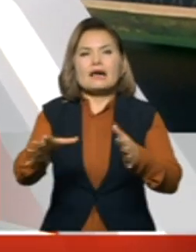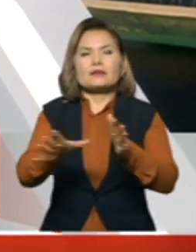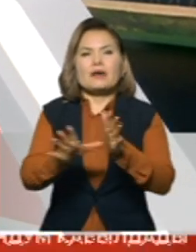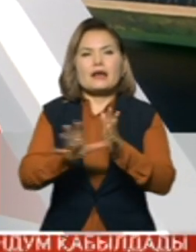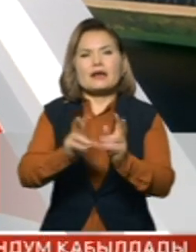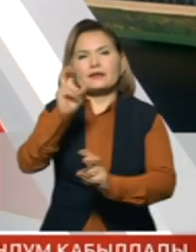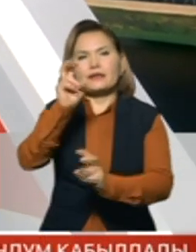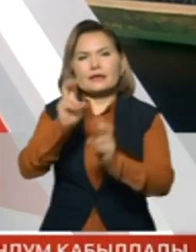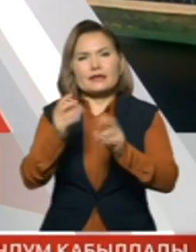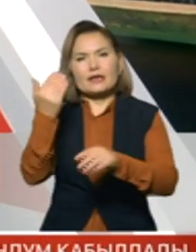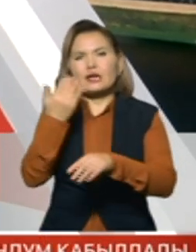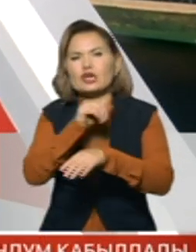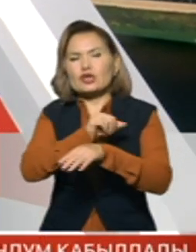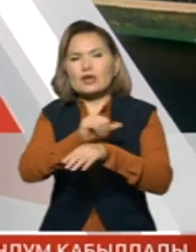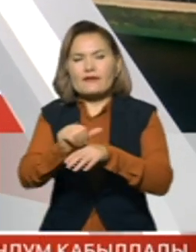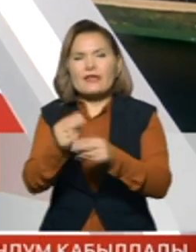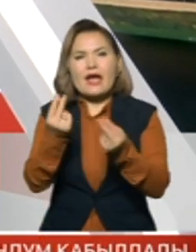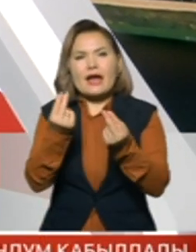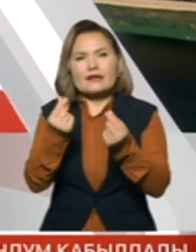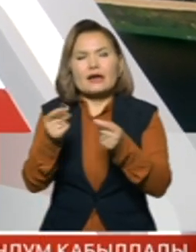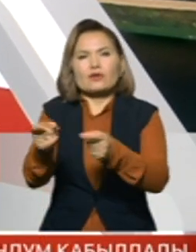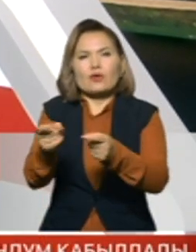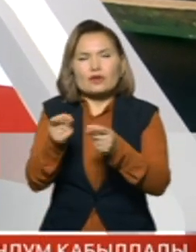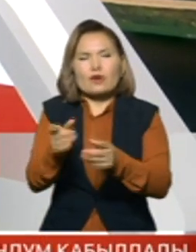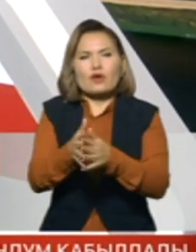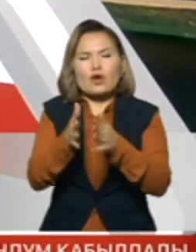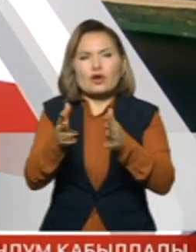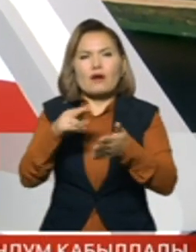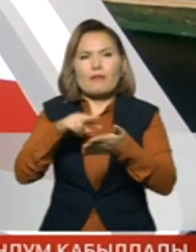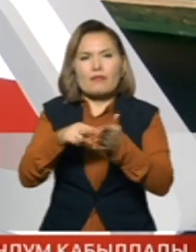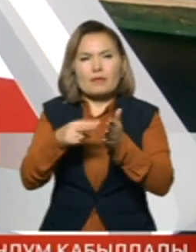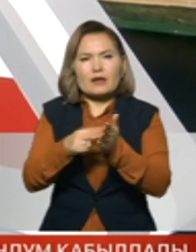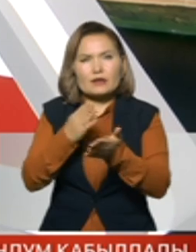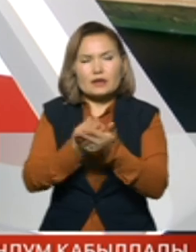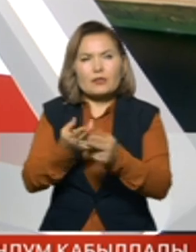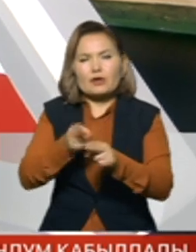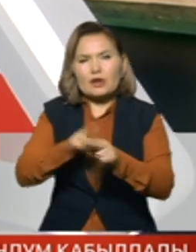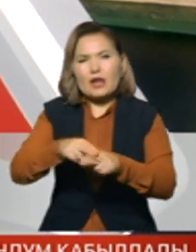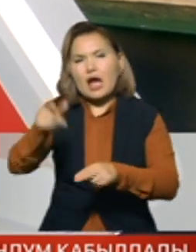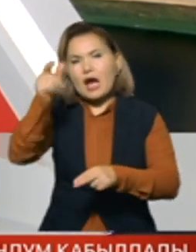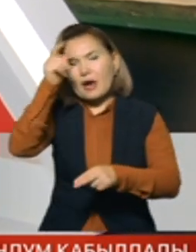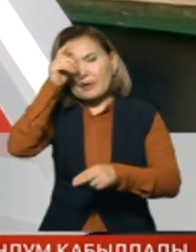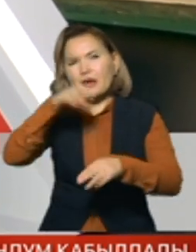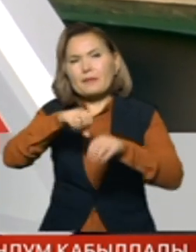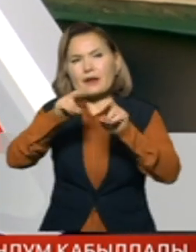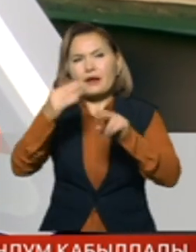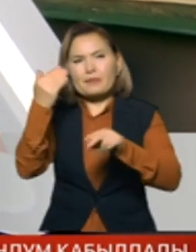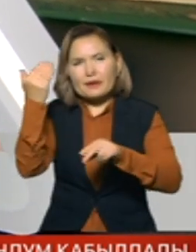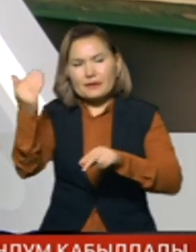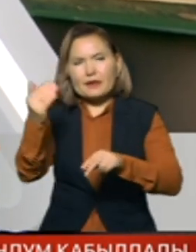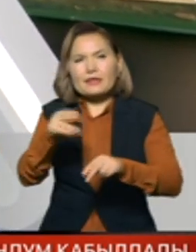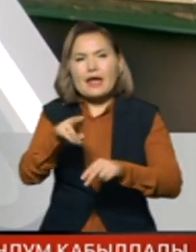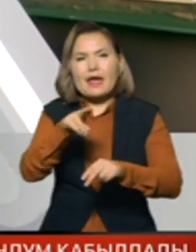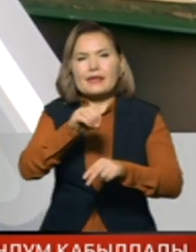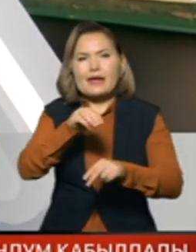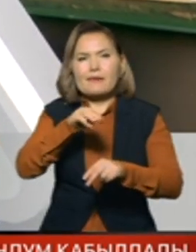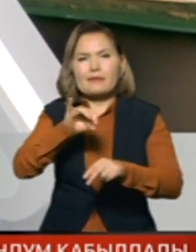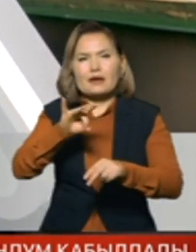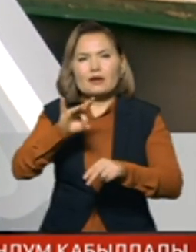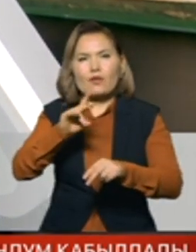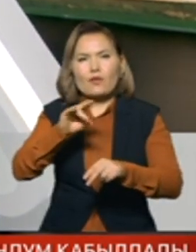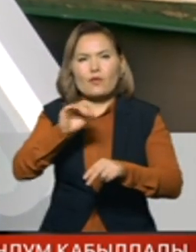Атом электростанциясы шетелдерден инвестиция тартудың көзі бола алады. Бұл түркиялық сарапшы Билге Демиргөздің